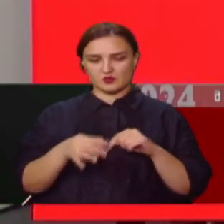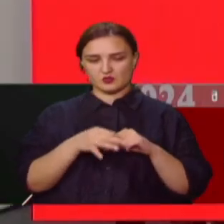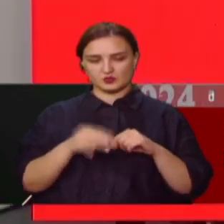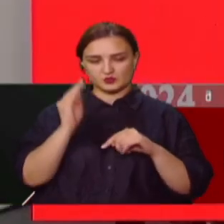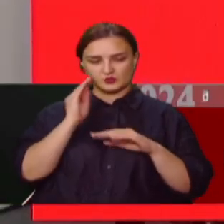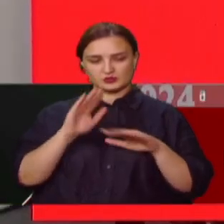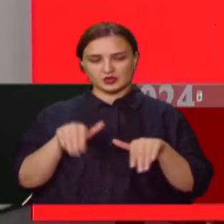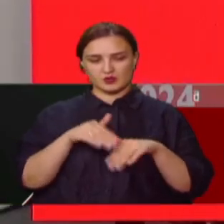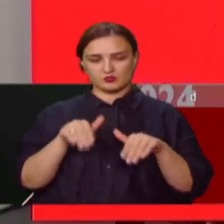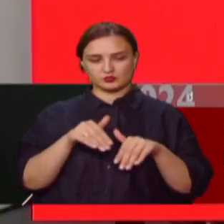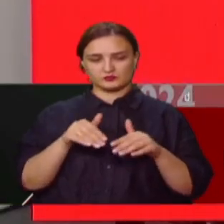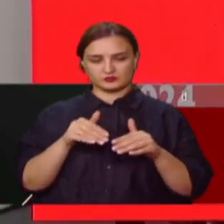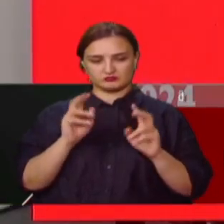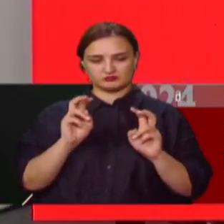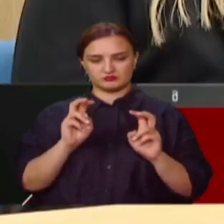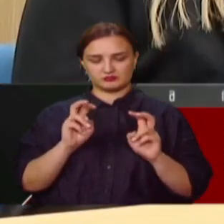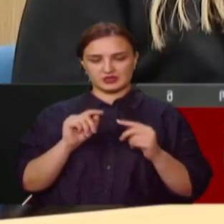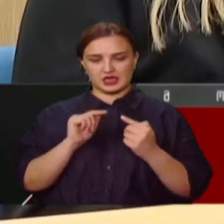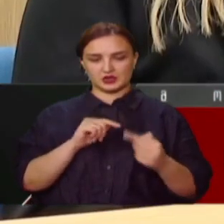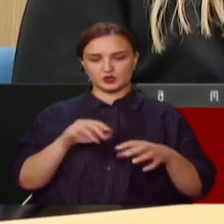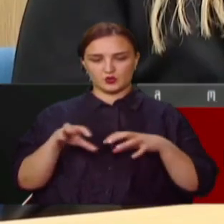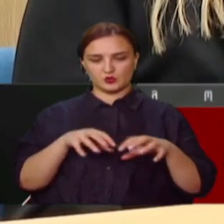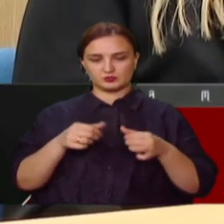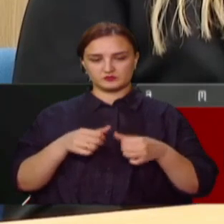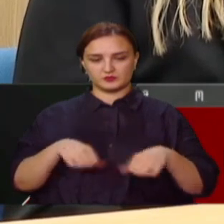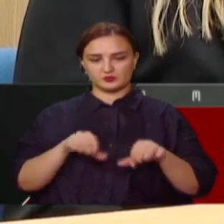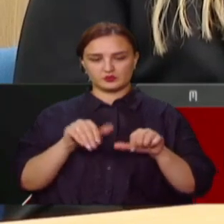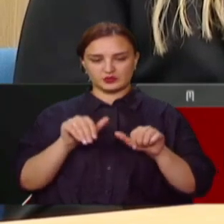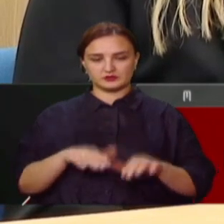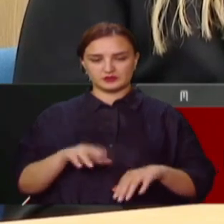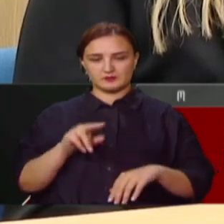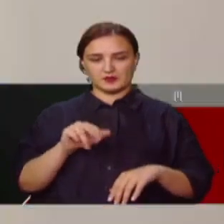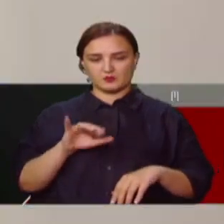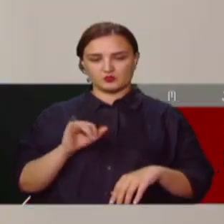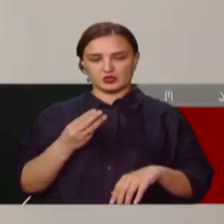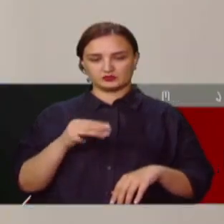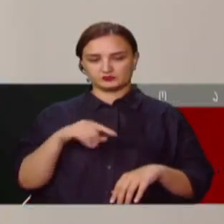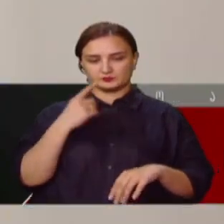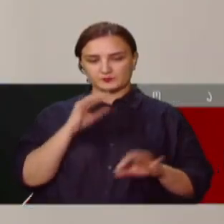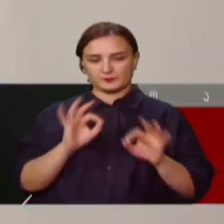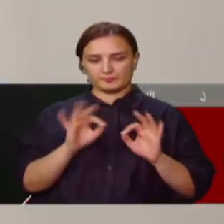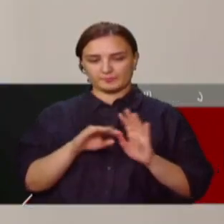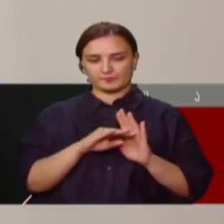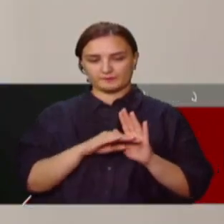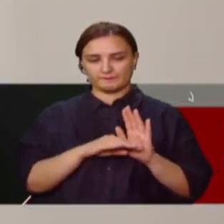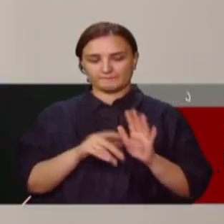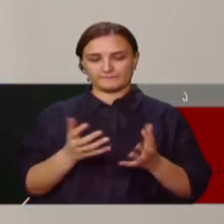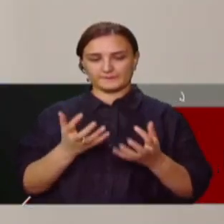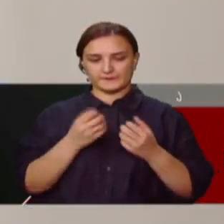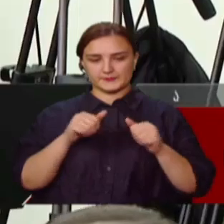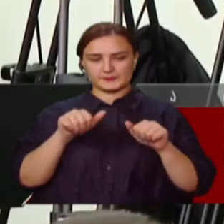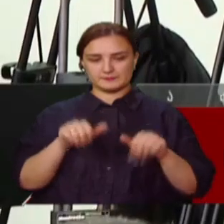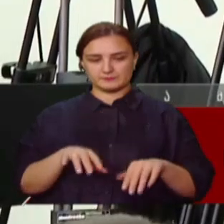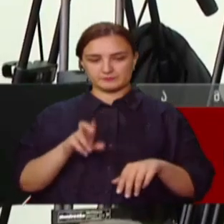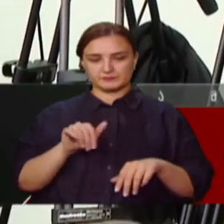და უკანონოდ მიიჩნევენ ანტიკორუფციული ბიუროს გადაწყვეტილებას, შალვა პაპუაშვილი მათ ახსენებს, რომ ნორმები, რომლის საფუძველზეც მიიღო